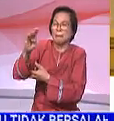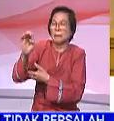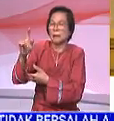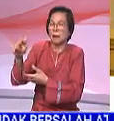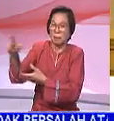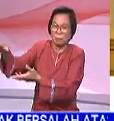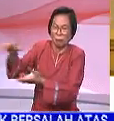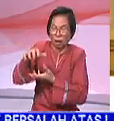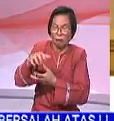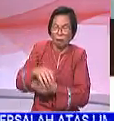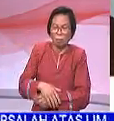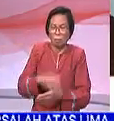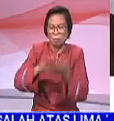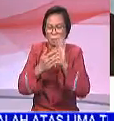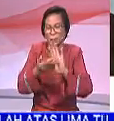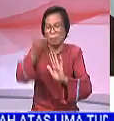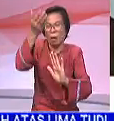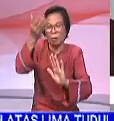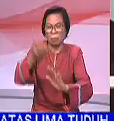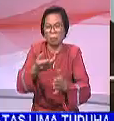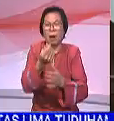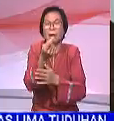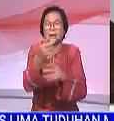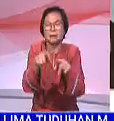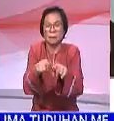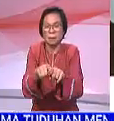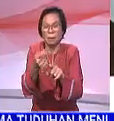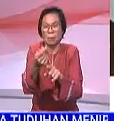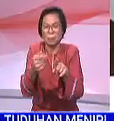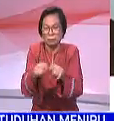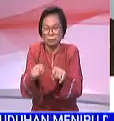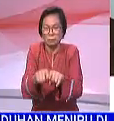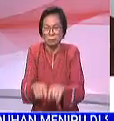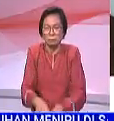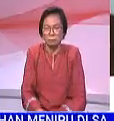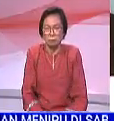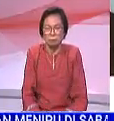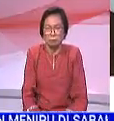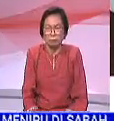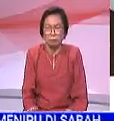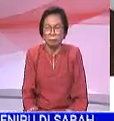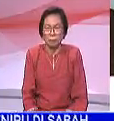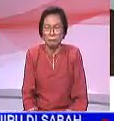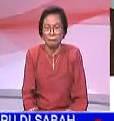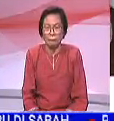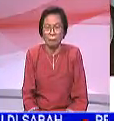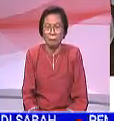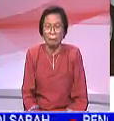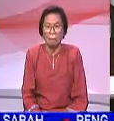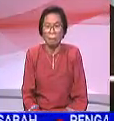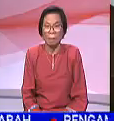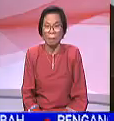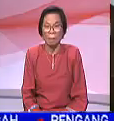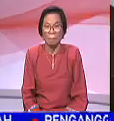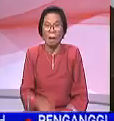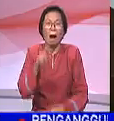kat demo dia buat jadi naik mahal-mahal harga sama ya ha. Sebelum puasa pun harga sama 18 ya juga siakak ayam pun 10